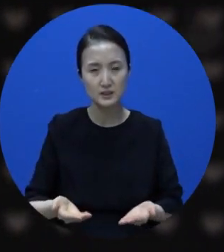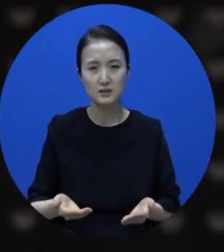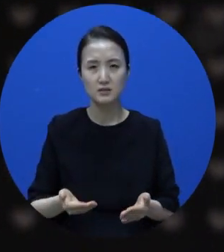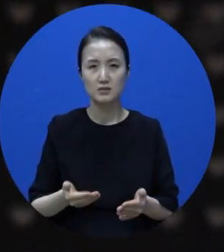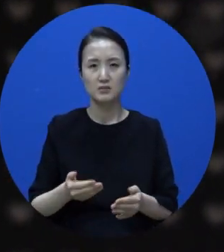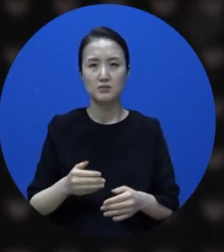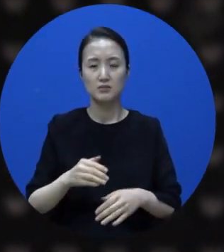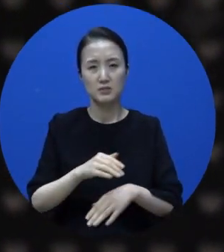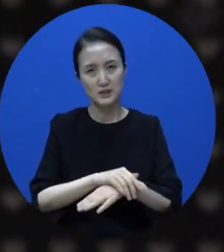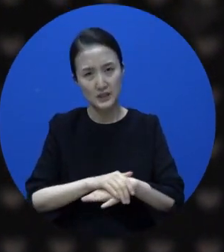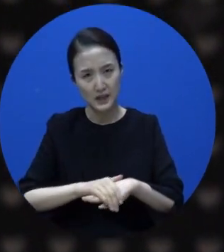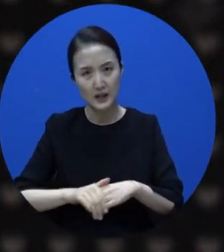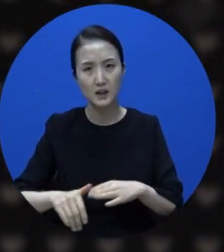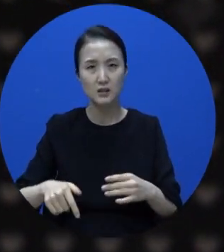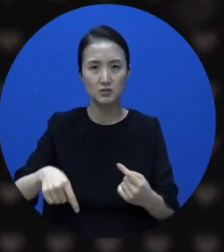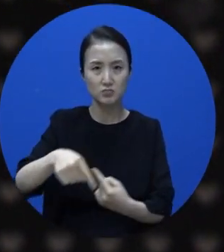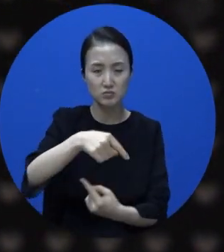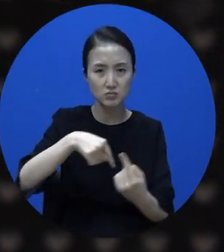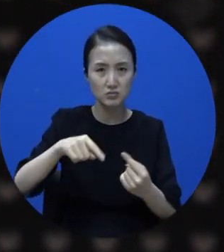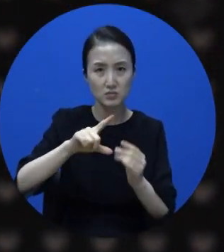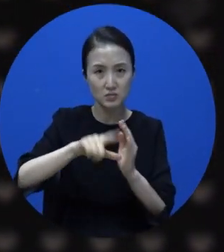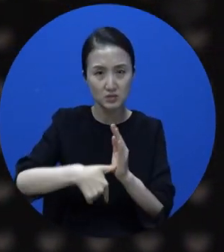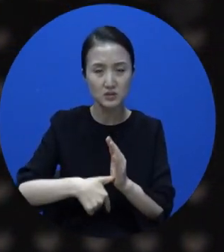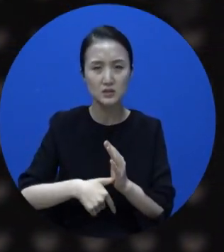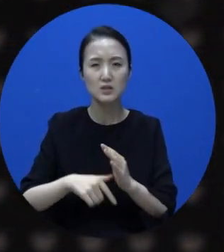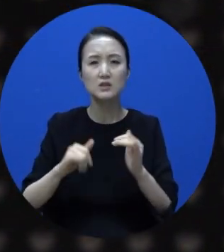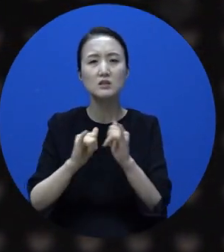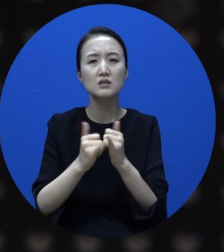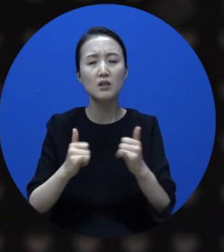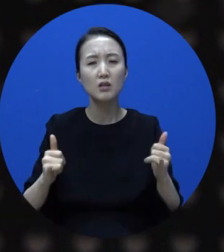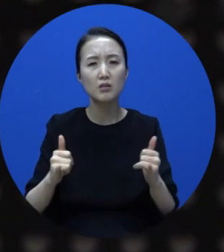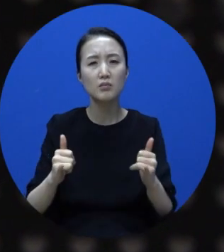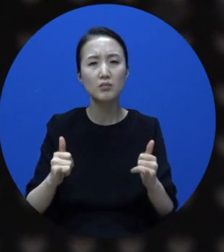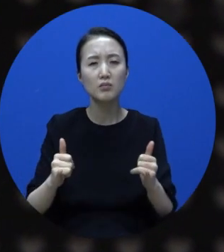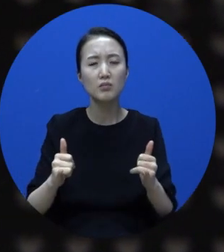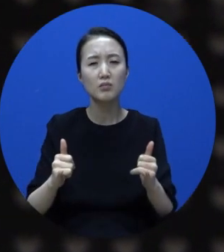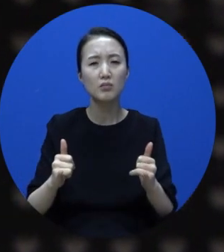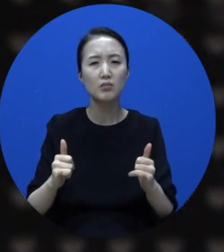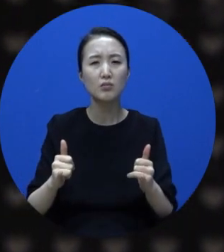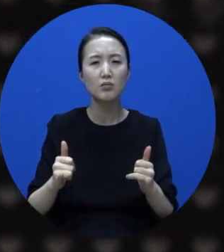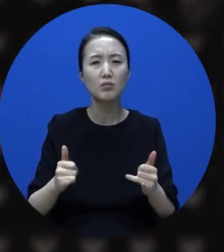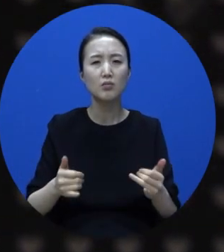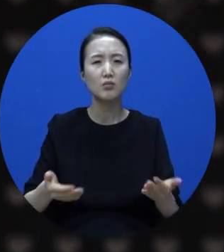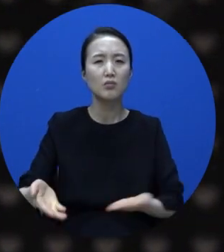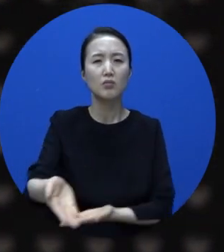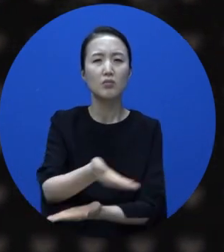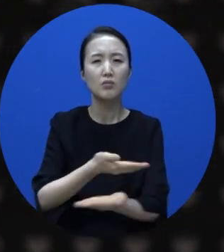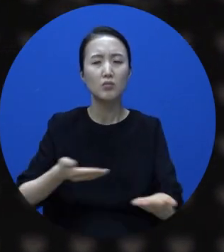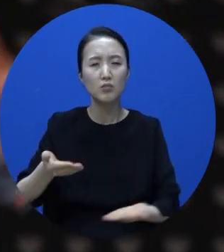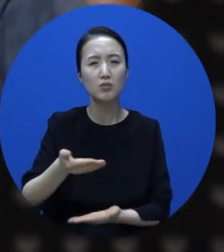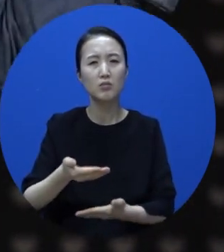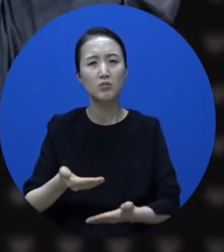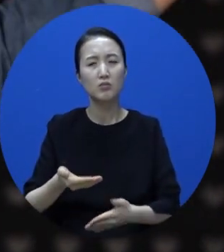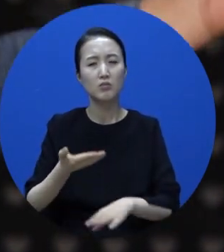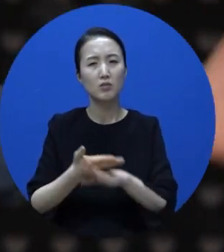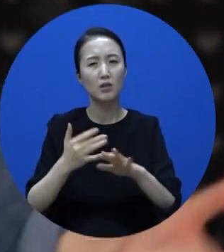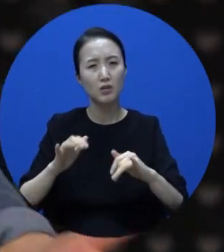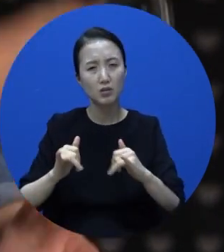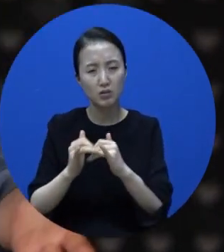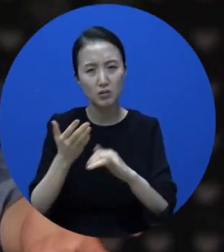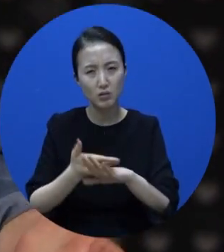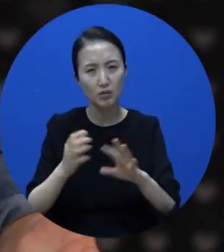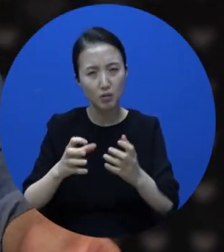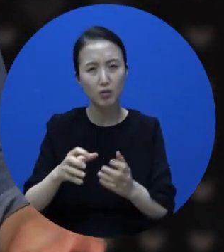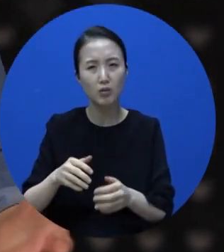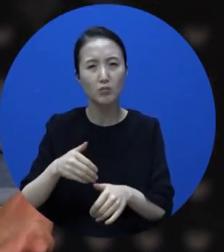산업에서 인력이 유출되는 것이다 두번째는 아마도 경기 적요 2 신흥국 불안 하고